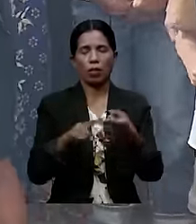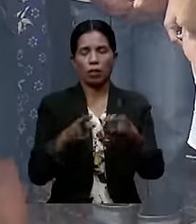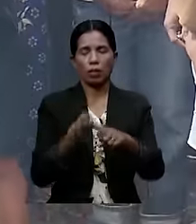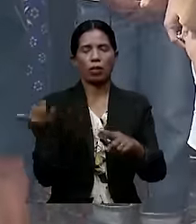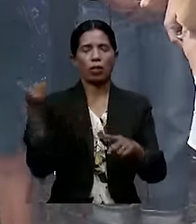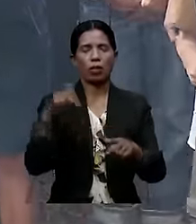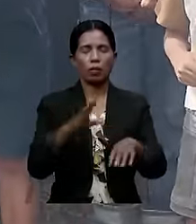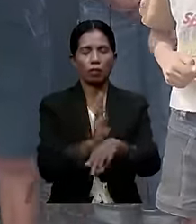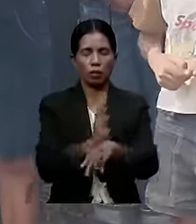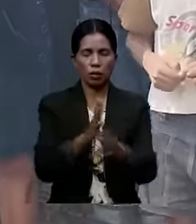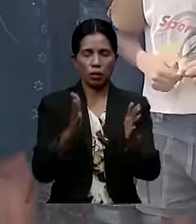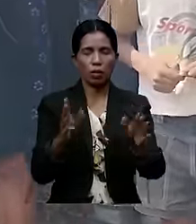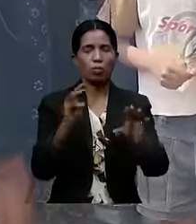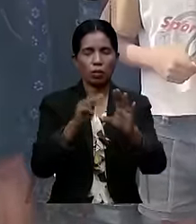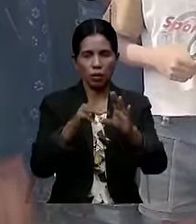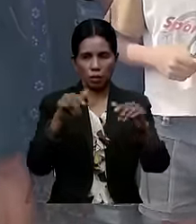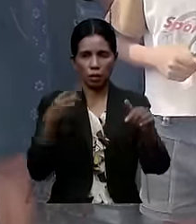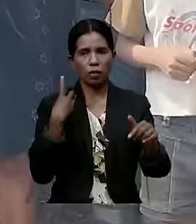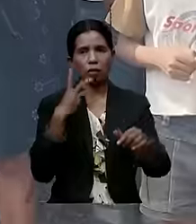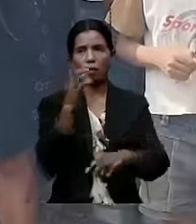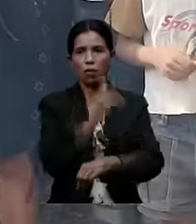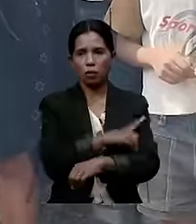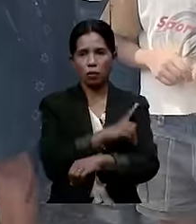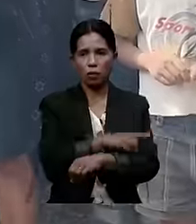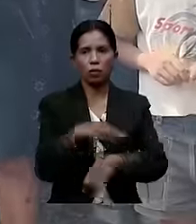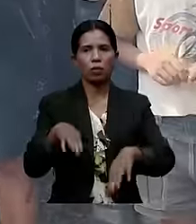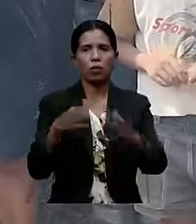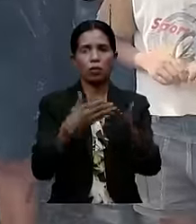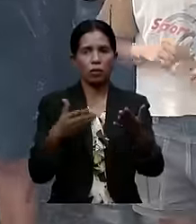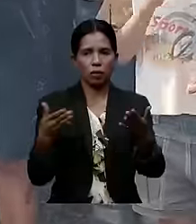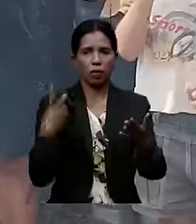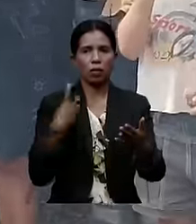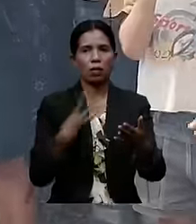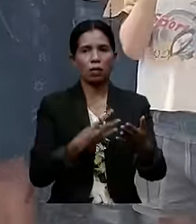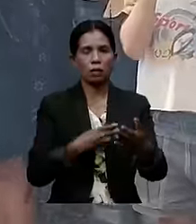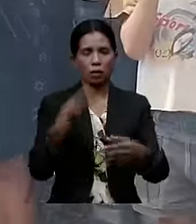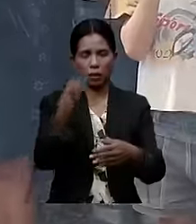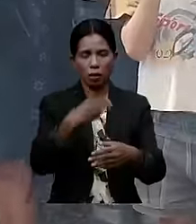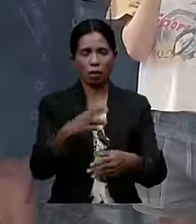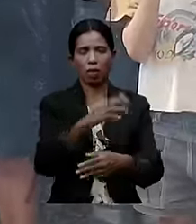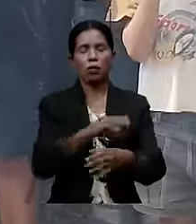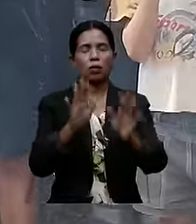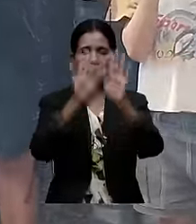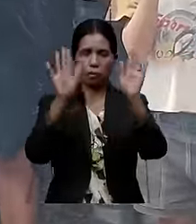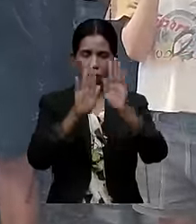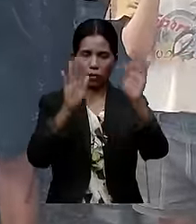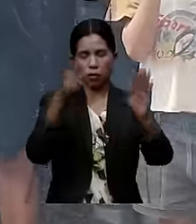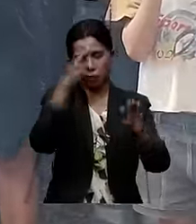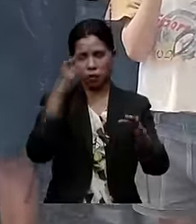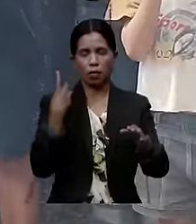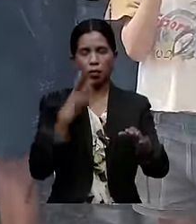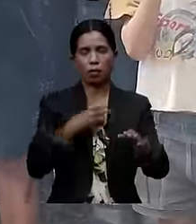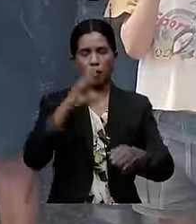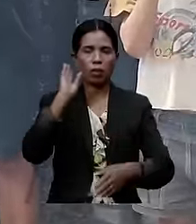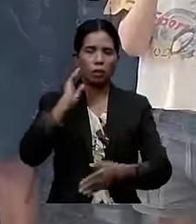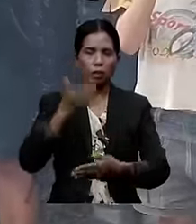venedos no negosian siya markar lara Amin lor-lor mbak Fansasan lafol Aminnya orare mak kinta o domingo Tamba Aminnya be wansir nebe